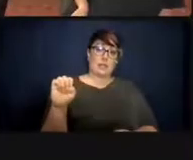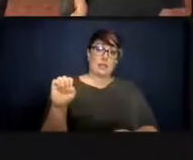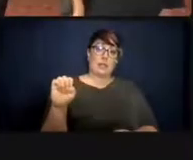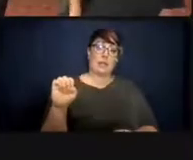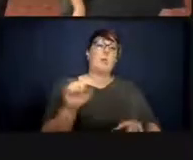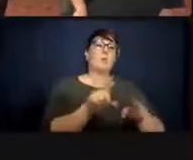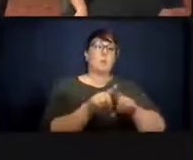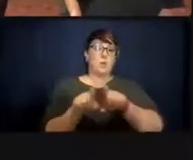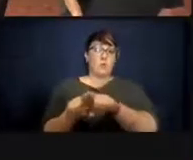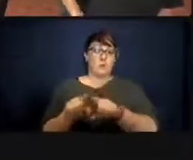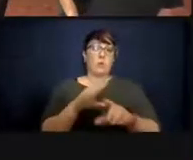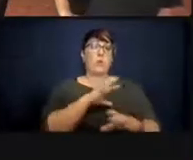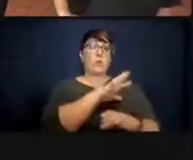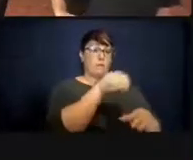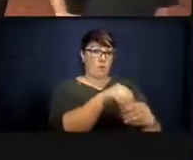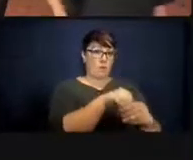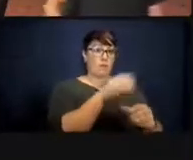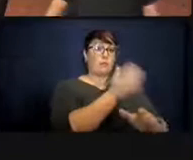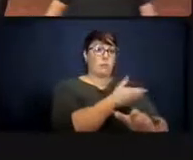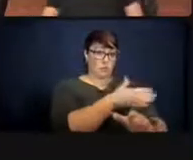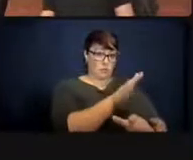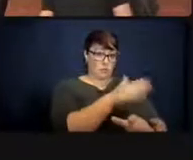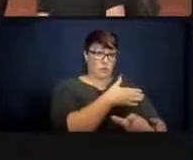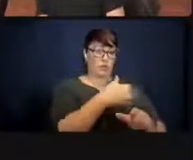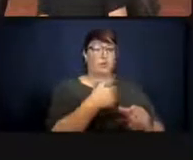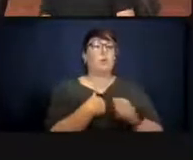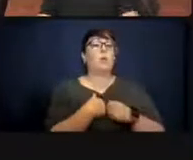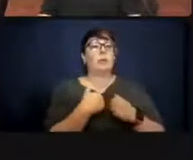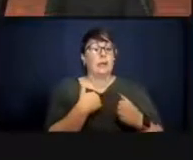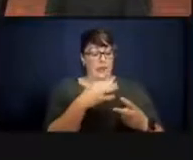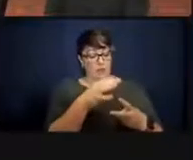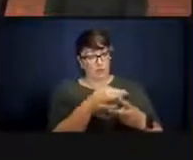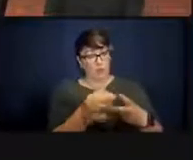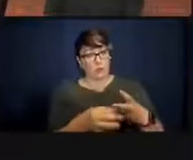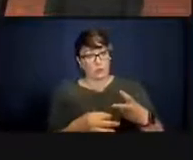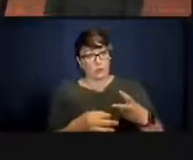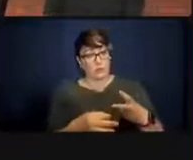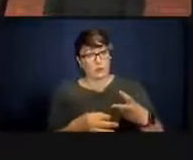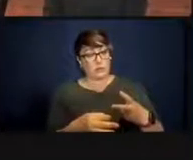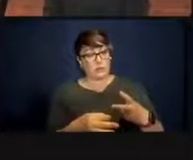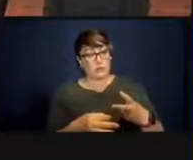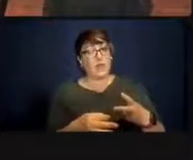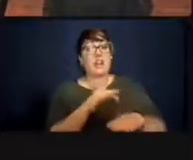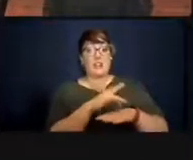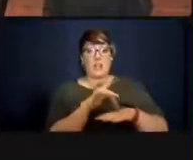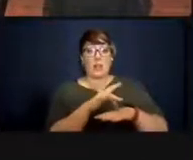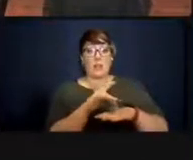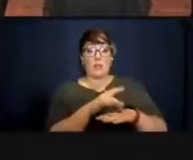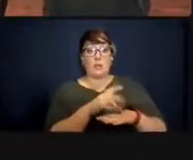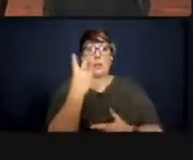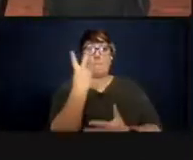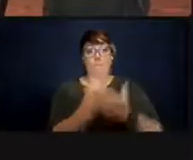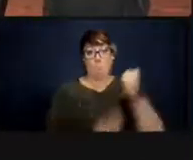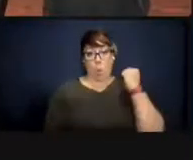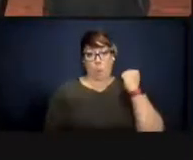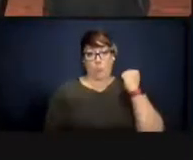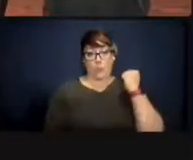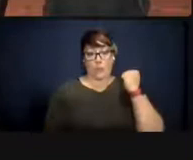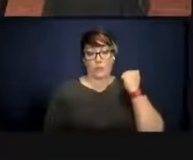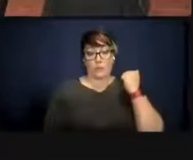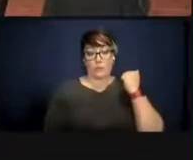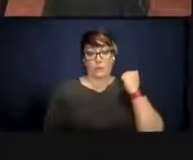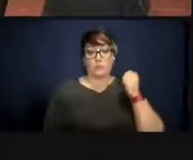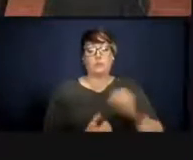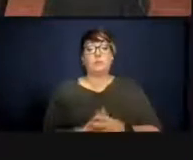unawezesha wanafunzi sio tu kufuatilia masomo ya kawaida, lakini pia